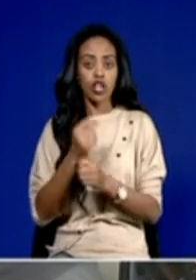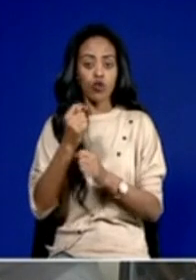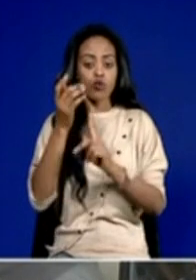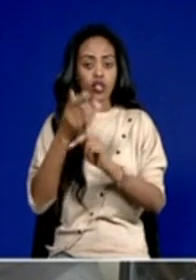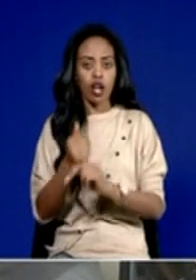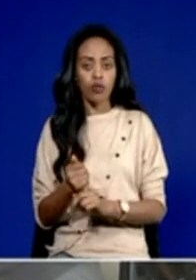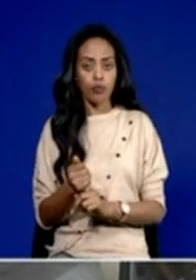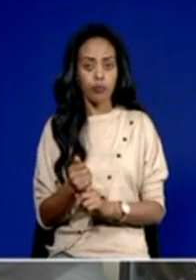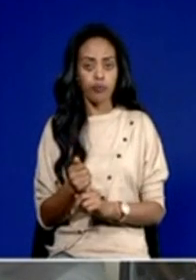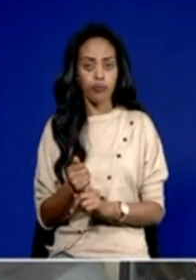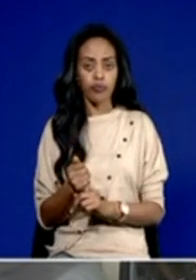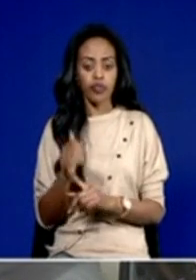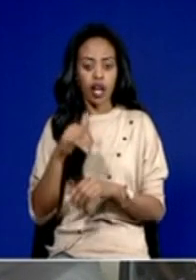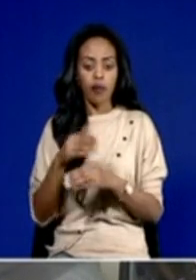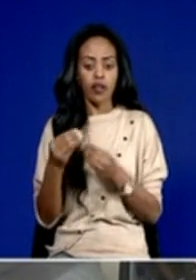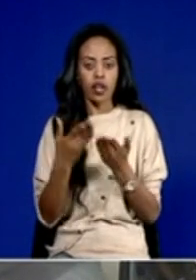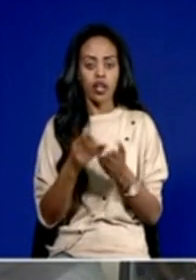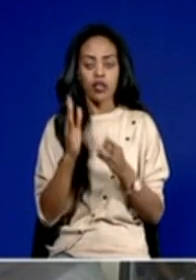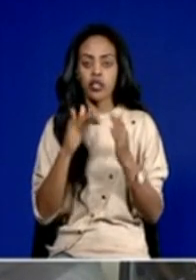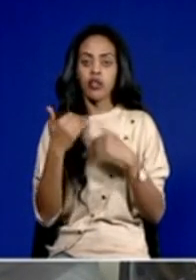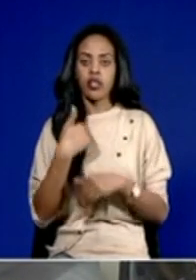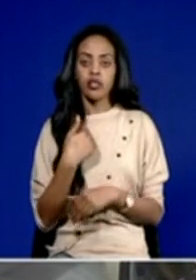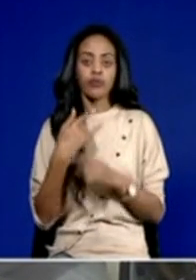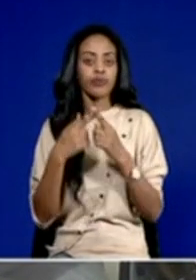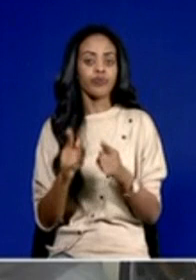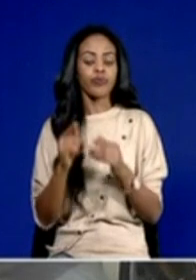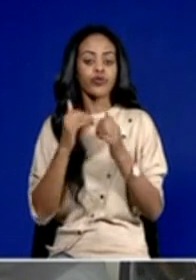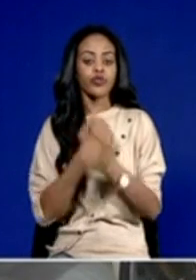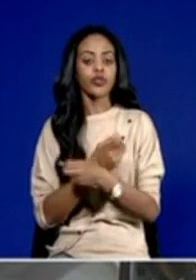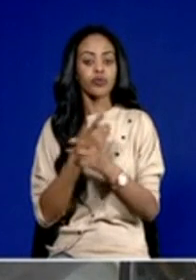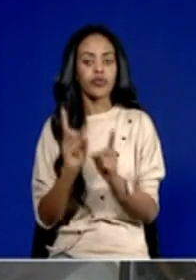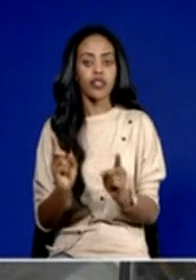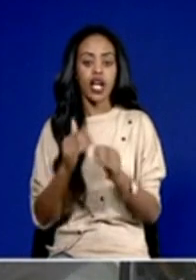ዝተኣሳሰሩ ኣብ ዝቀረቡን ፀገማት ኣለዉ ሶ እዚኦም ንምፍታሕ